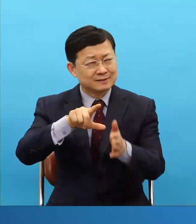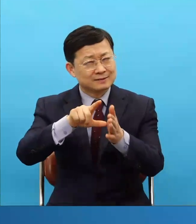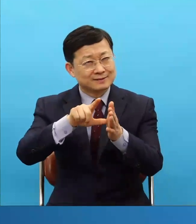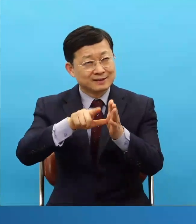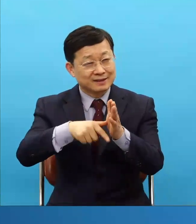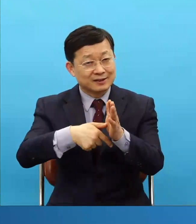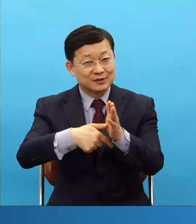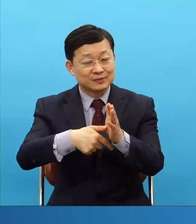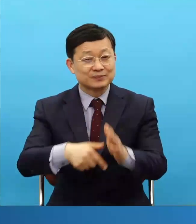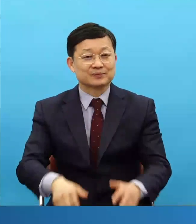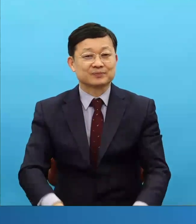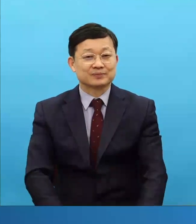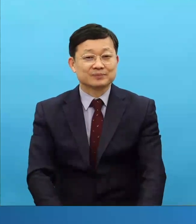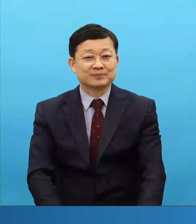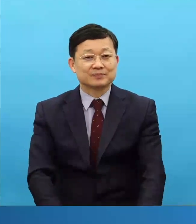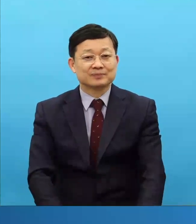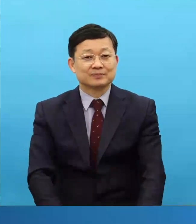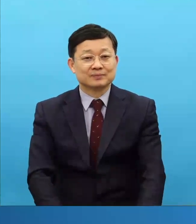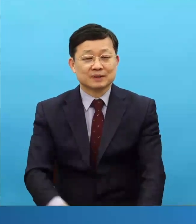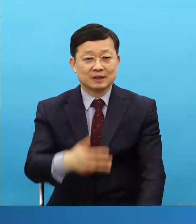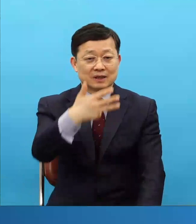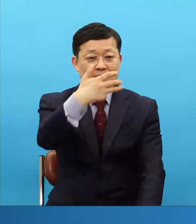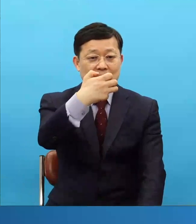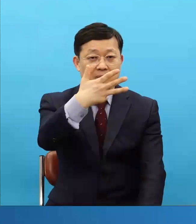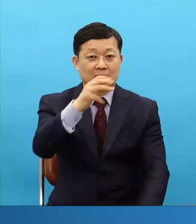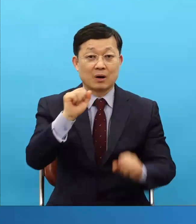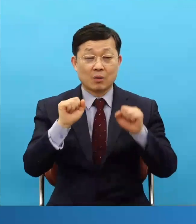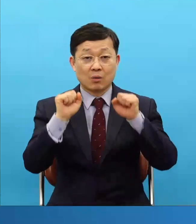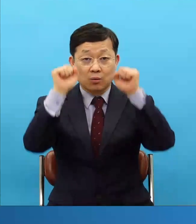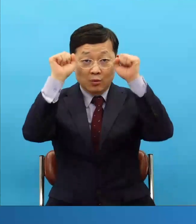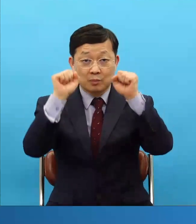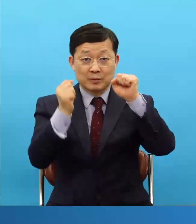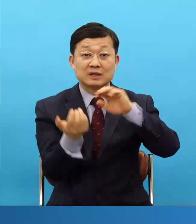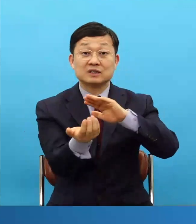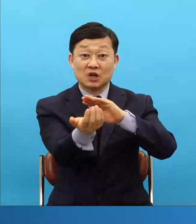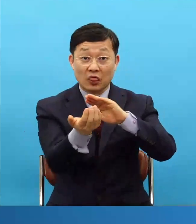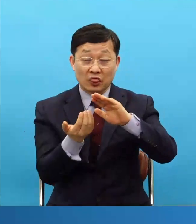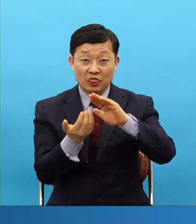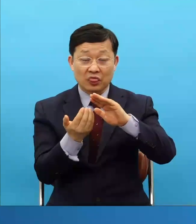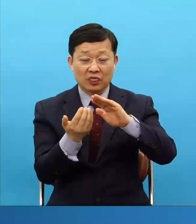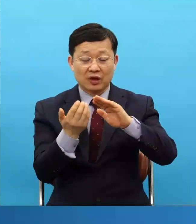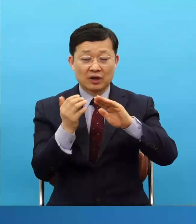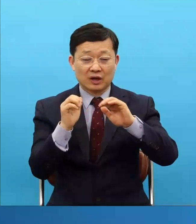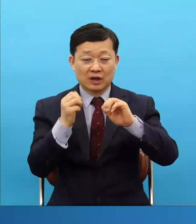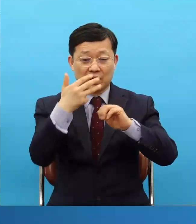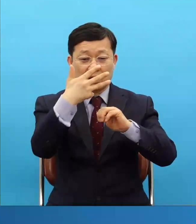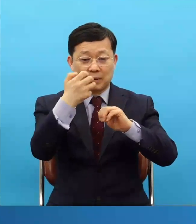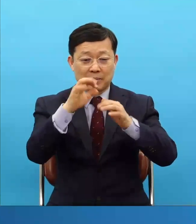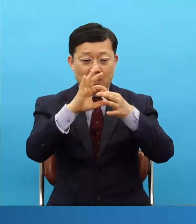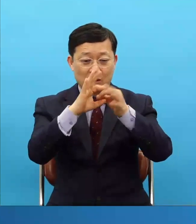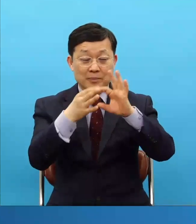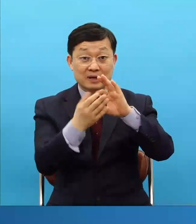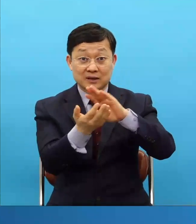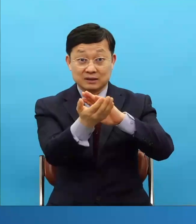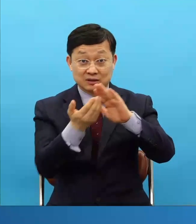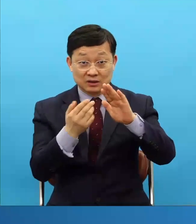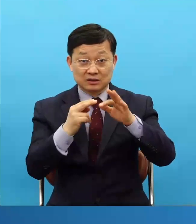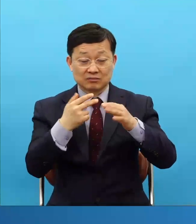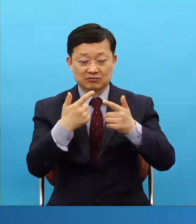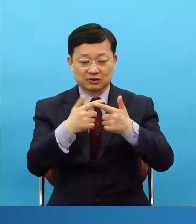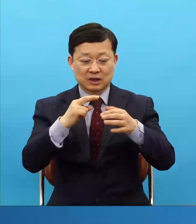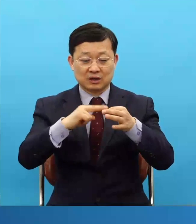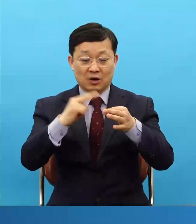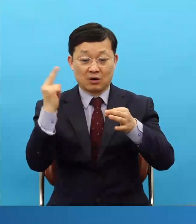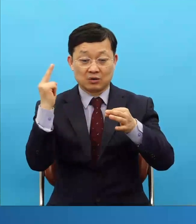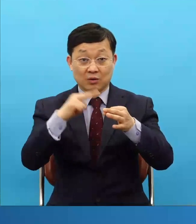87년도에 88 올림픽 나고 앞에 하니까 내가 그때 영도로 갔단 말이에요. And so in 1987, that was a year before